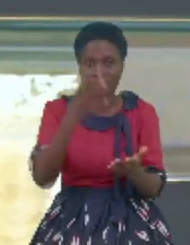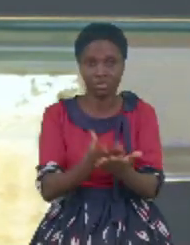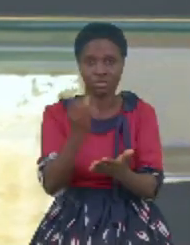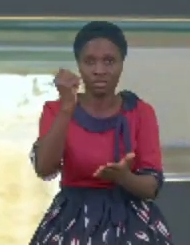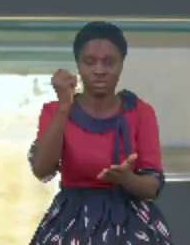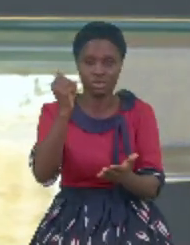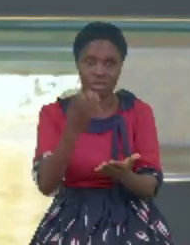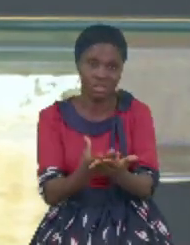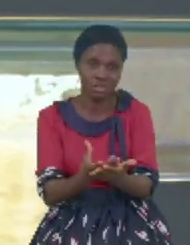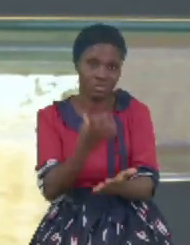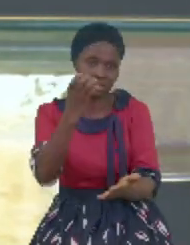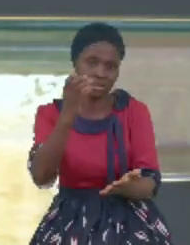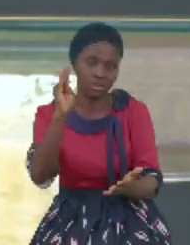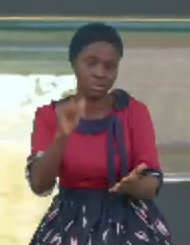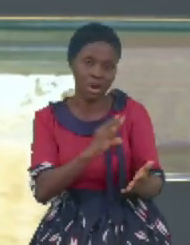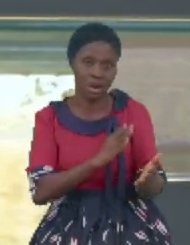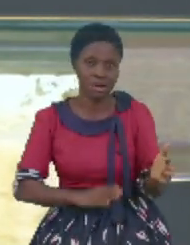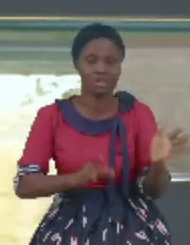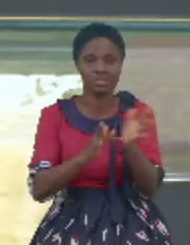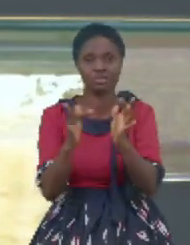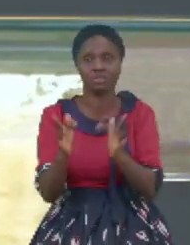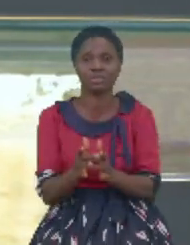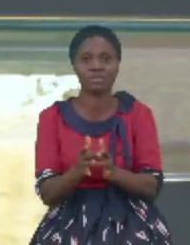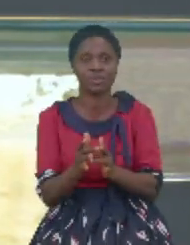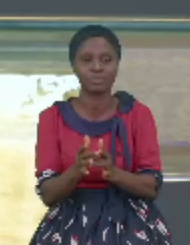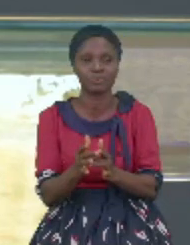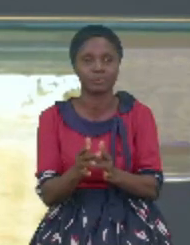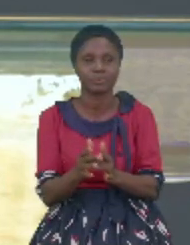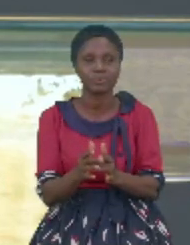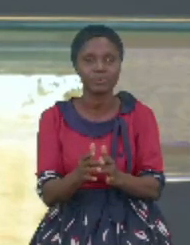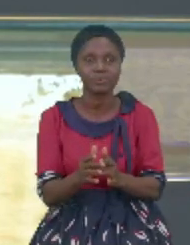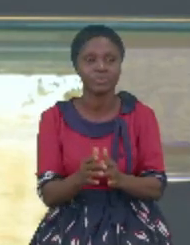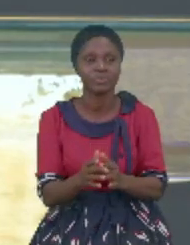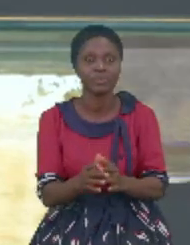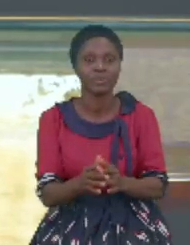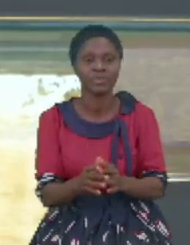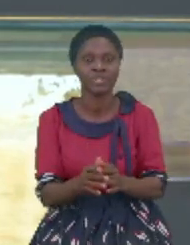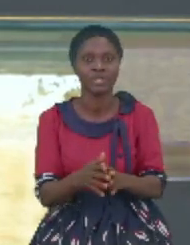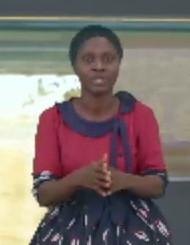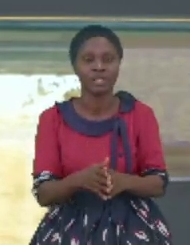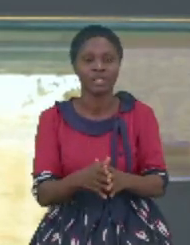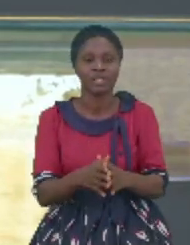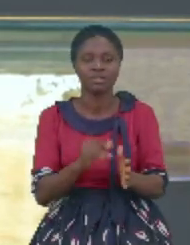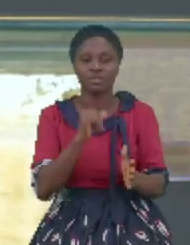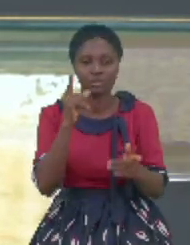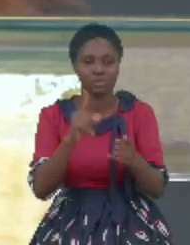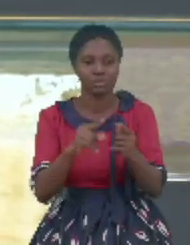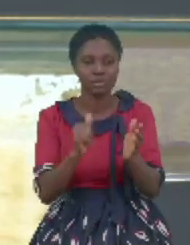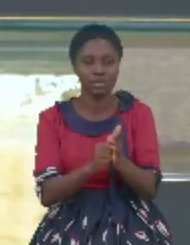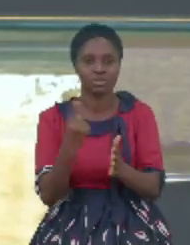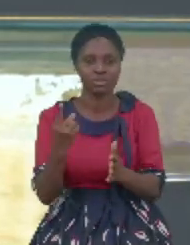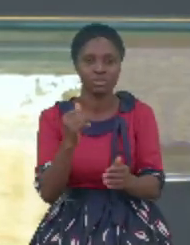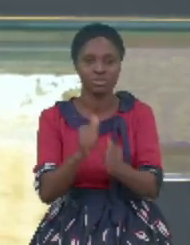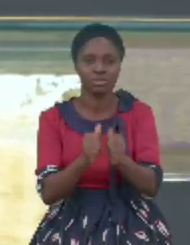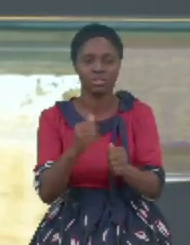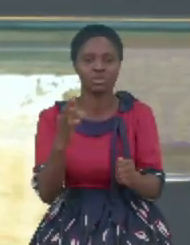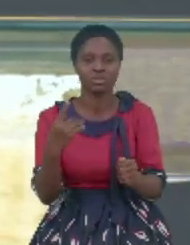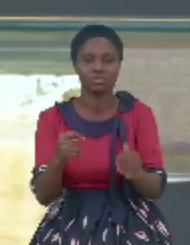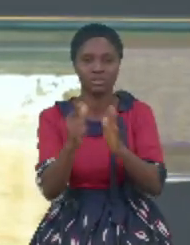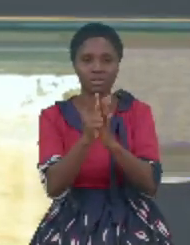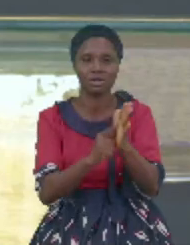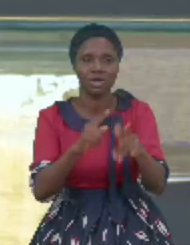la promesse soit assurée à toute la postérité, non seulement à celle qui est sous la loi,